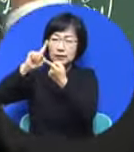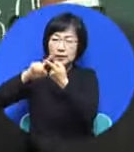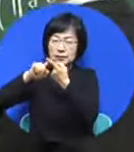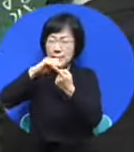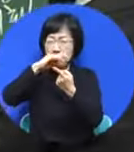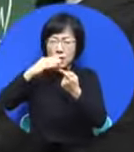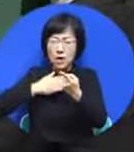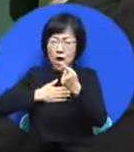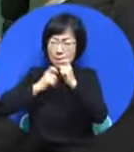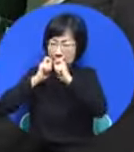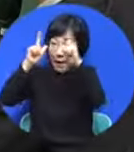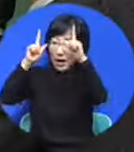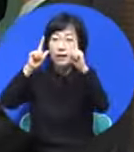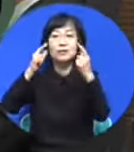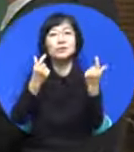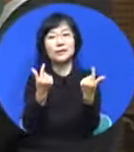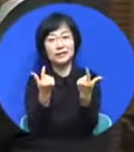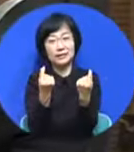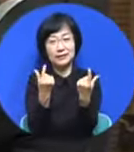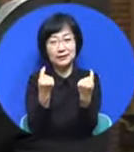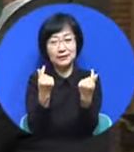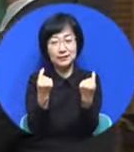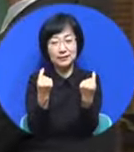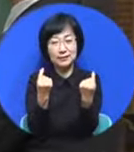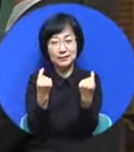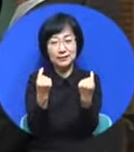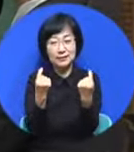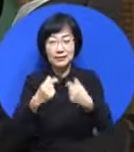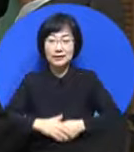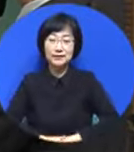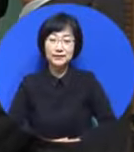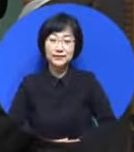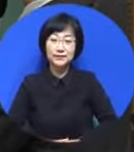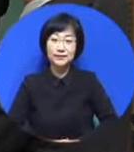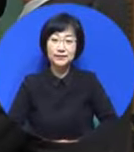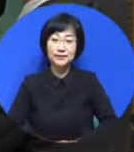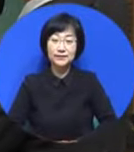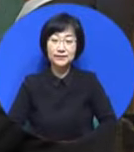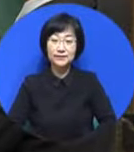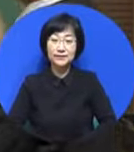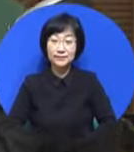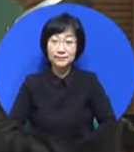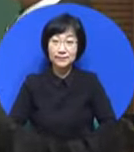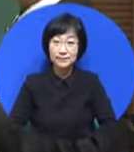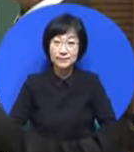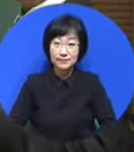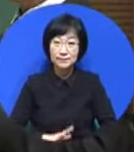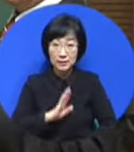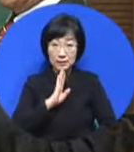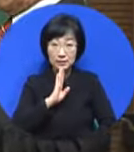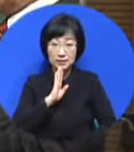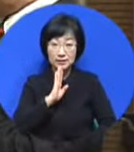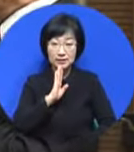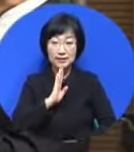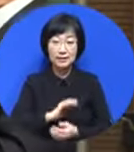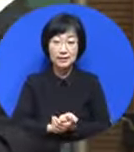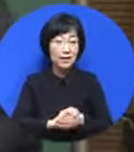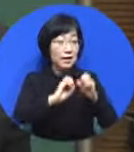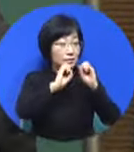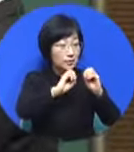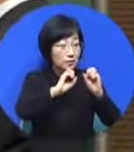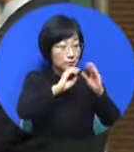Understanding evangelism and missions correctly means that you've understood the Word of God correctly. 그렇죠. Isn't that so?